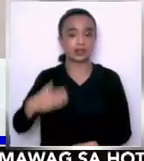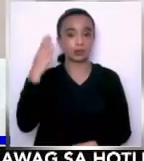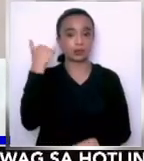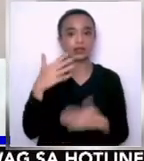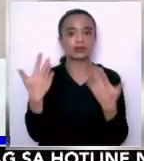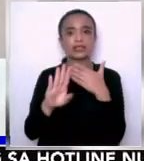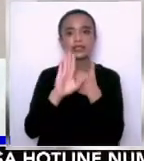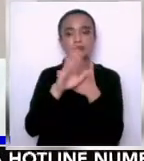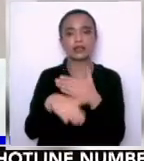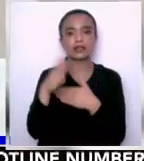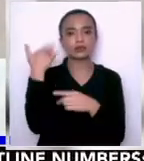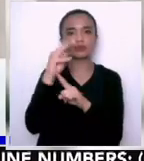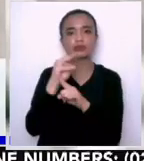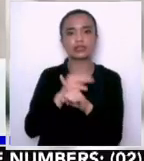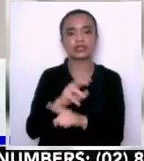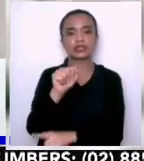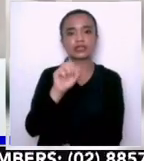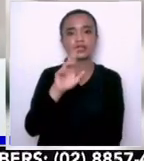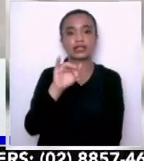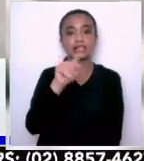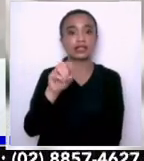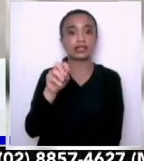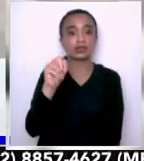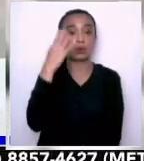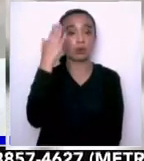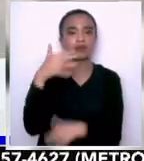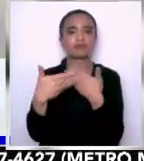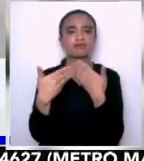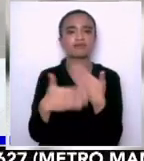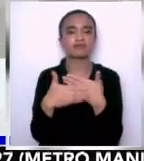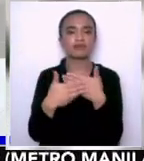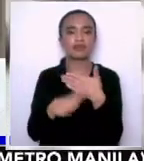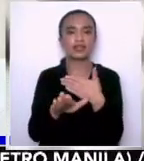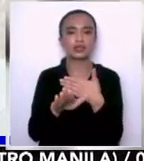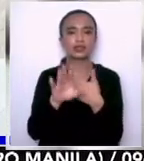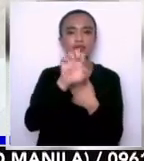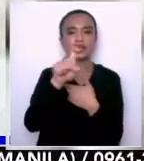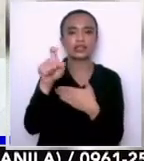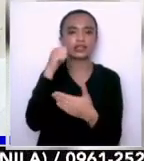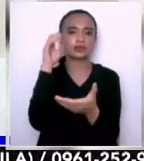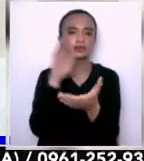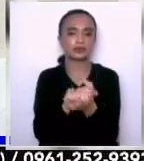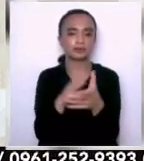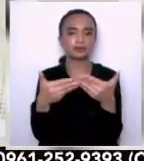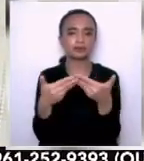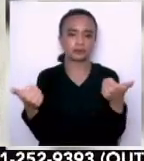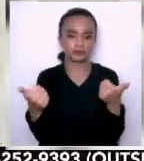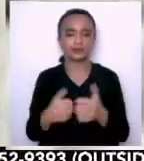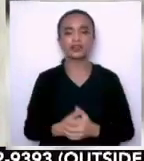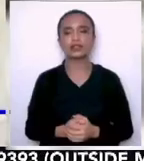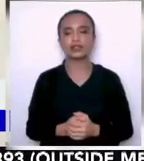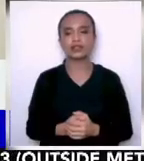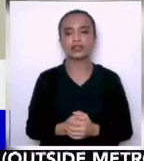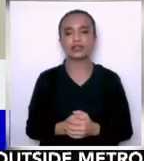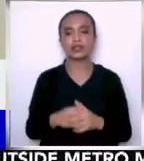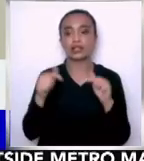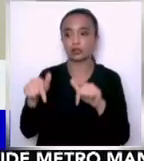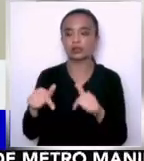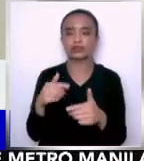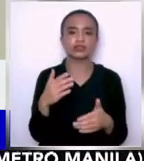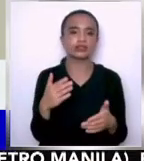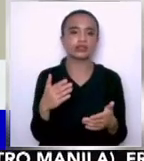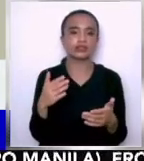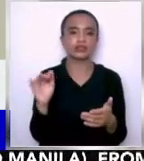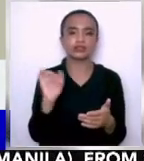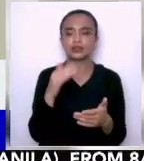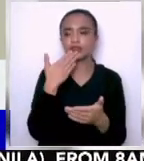Marso kasunod ng hiwalayan nila ng dating asawang si Carla Abellana. Happy to be here. Ay, buena mano. It's really nice to